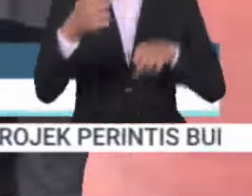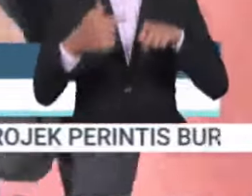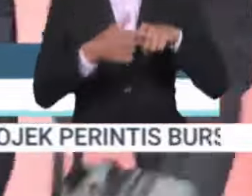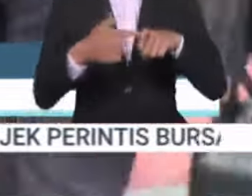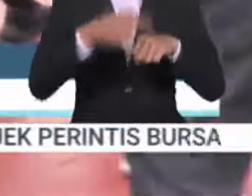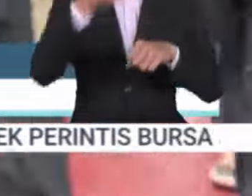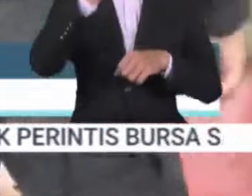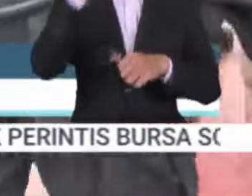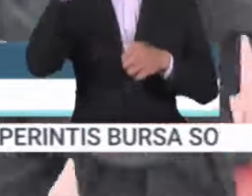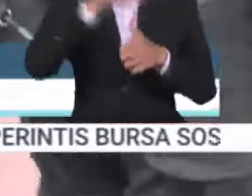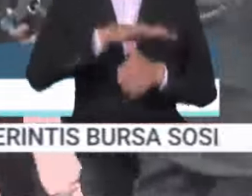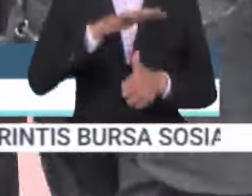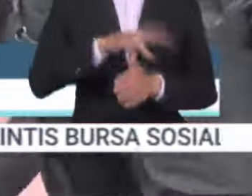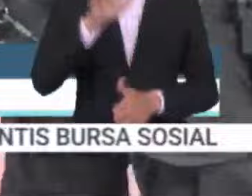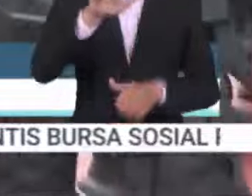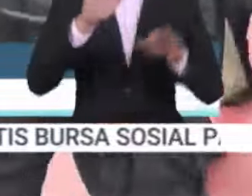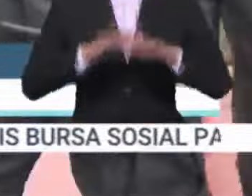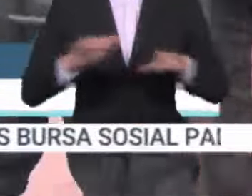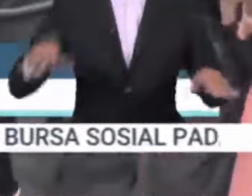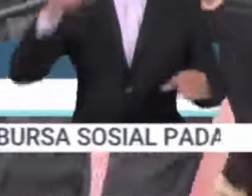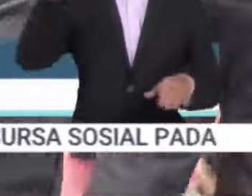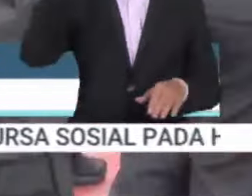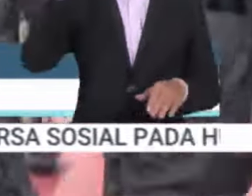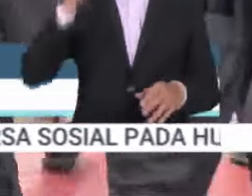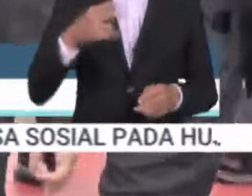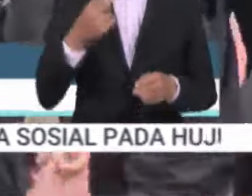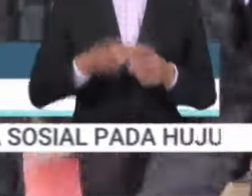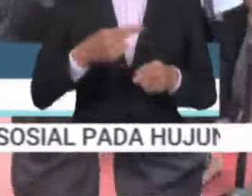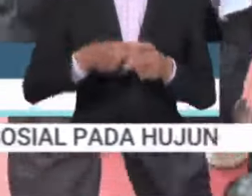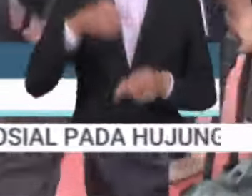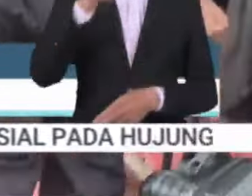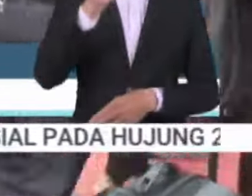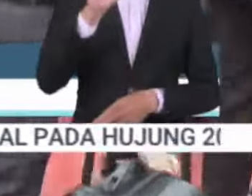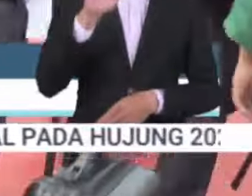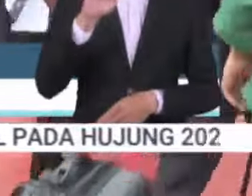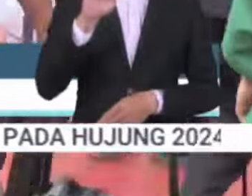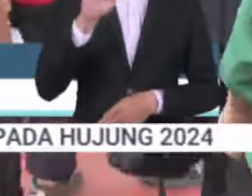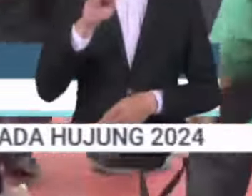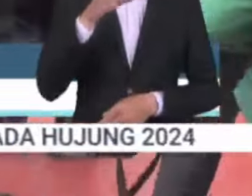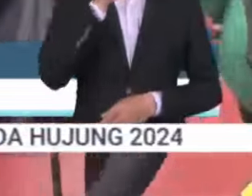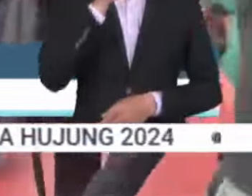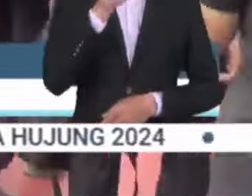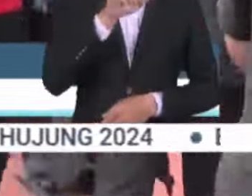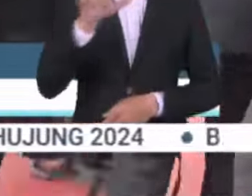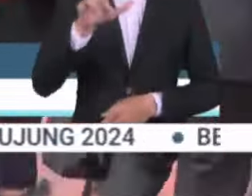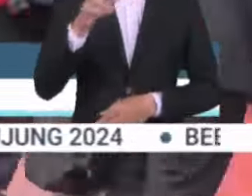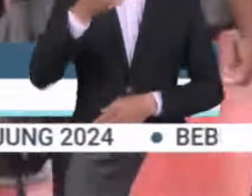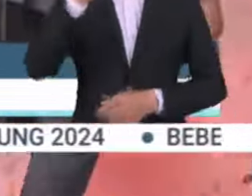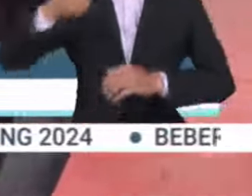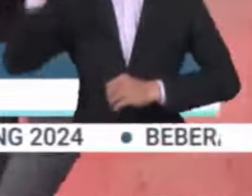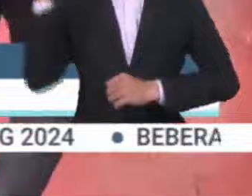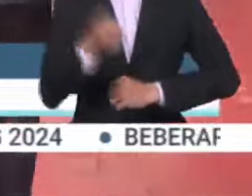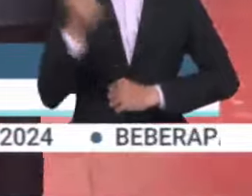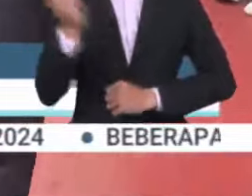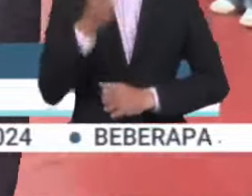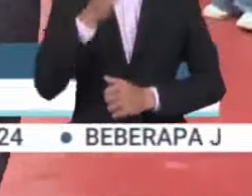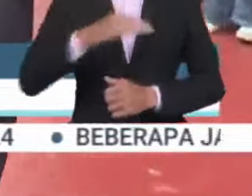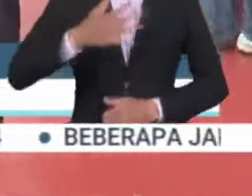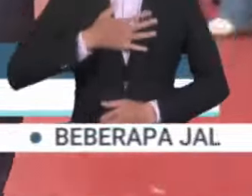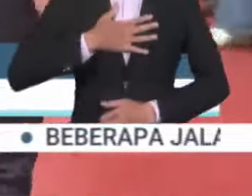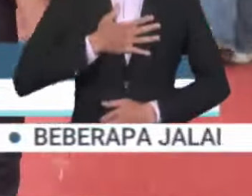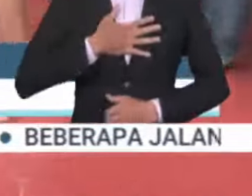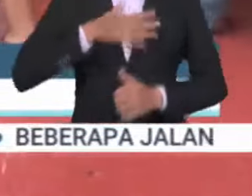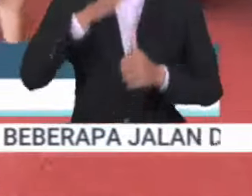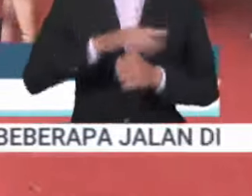pertuduhan menganiaya 3 kanak-kanak lelaki. Muhammad Barul Rahim Hisam, 23 tahun, didakwa merotan dan menekan dada